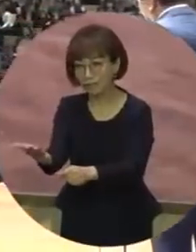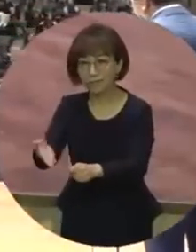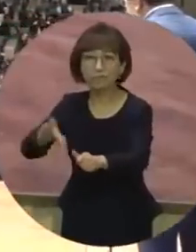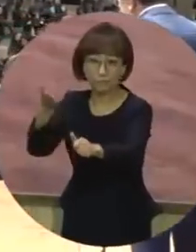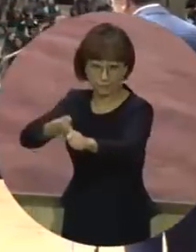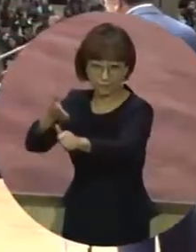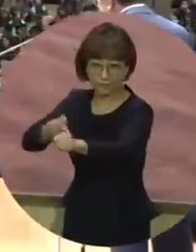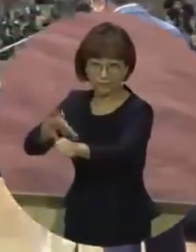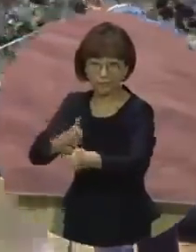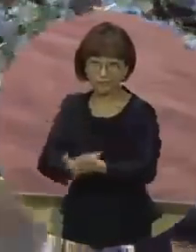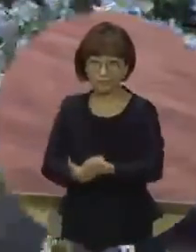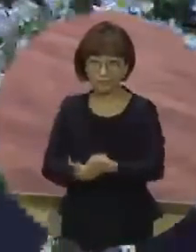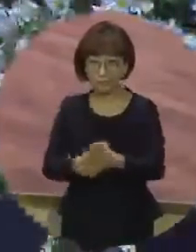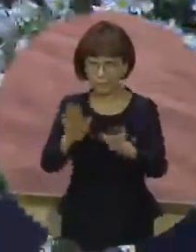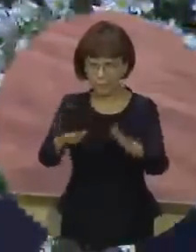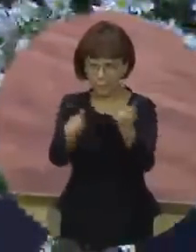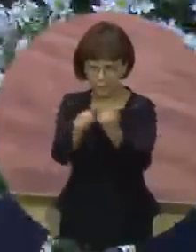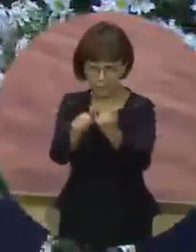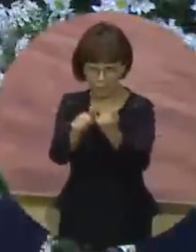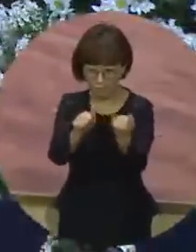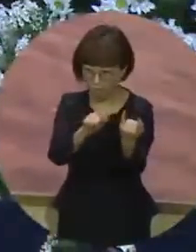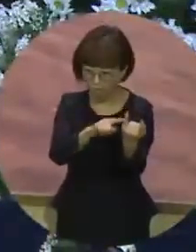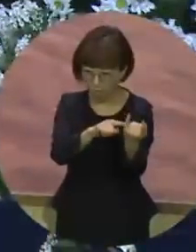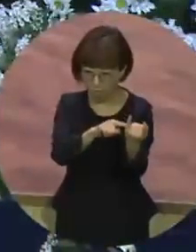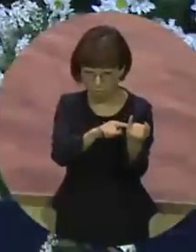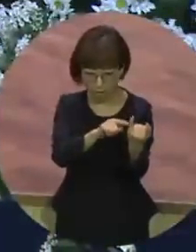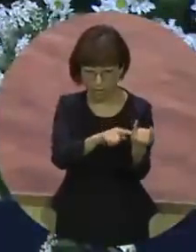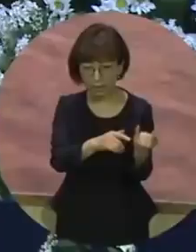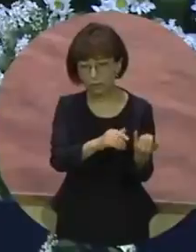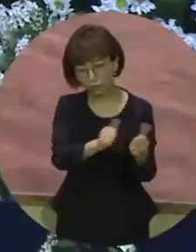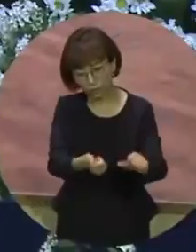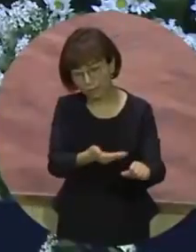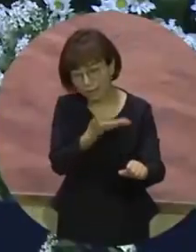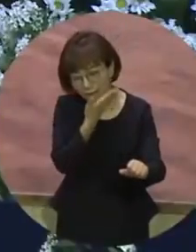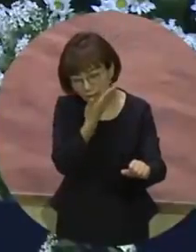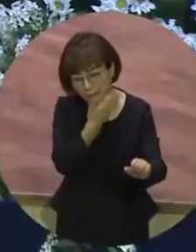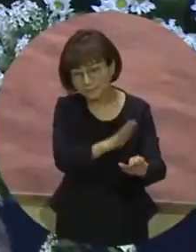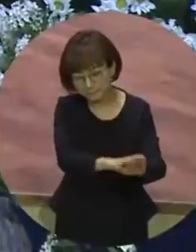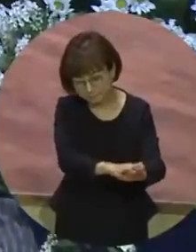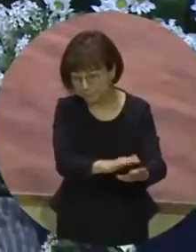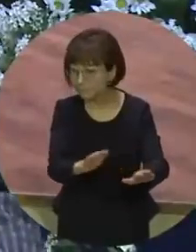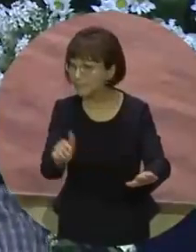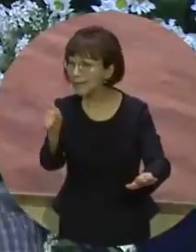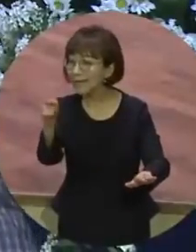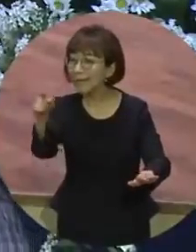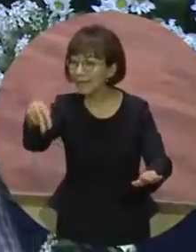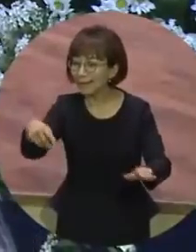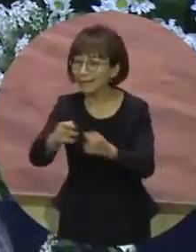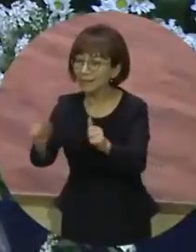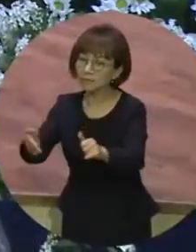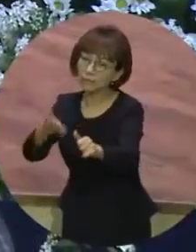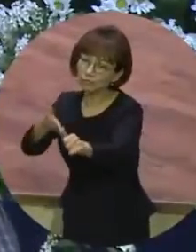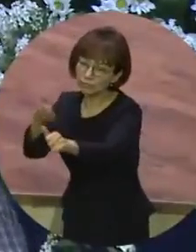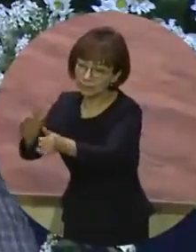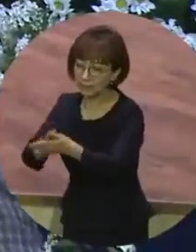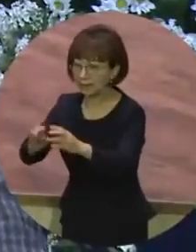아브라함은 아내 사라가 죽은 것을 애통하다가 갑자기 자리에 일어나서 해족 속에 가서 매장지를 팔아라고